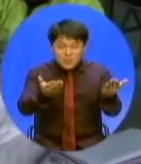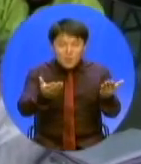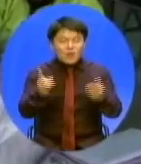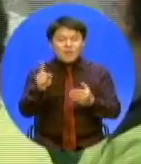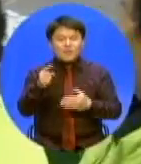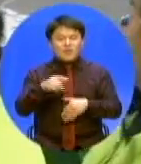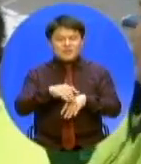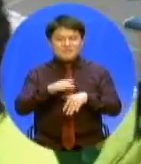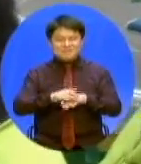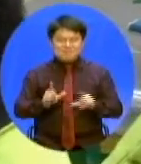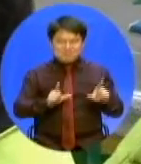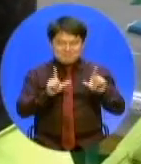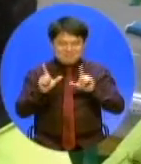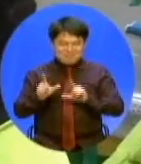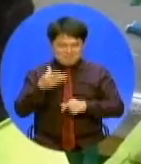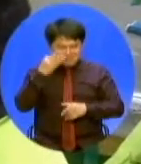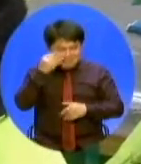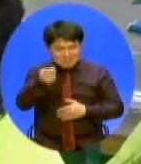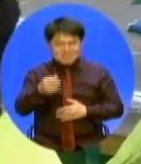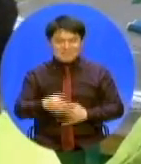저희들은. 네. 네.